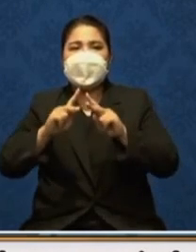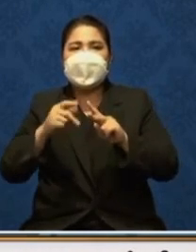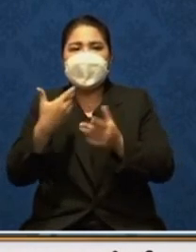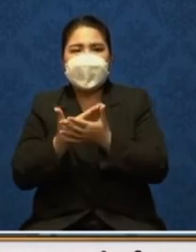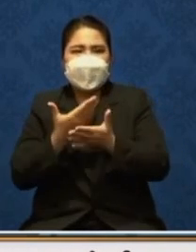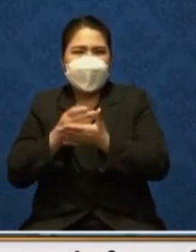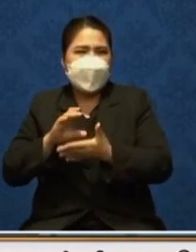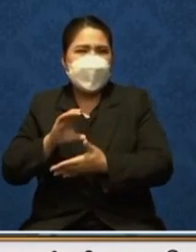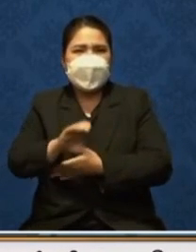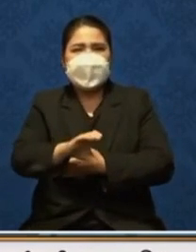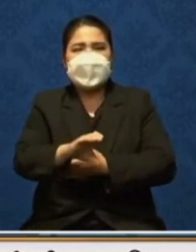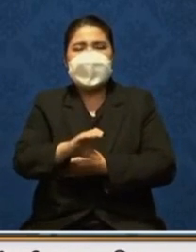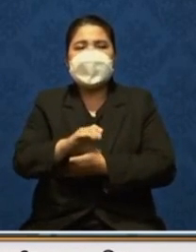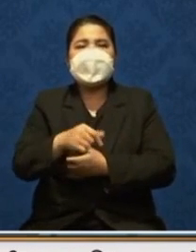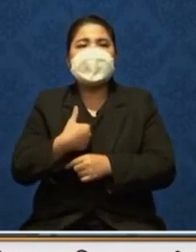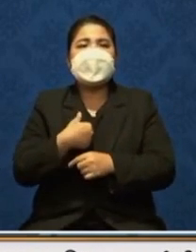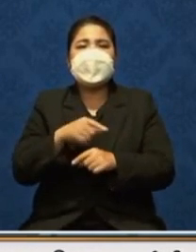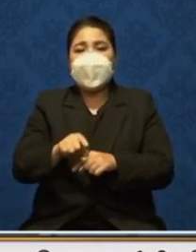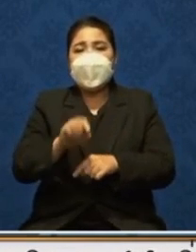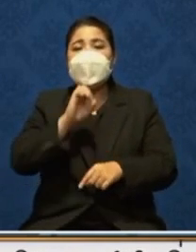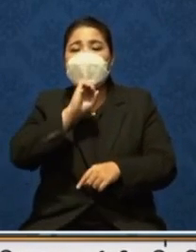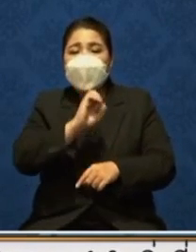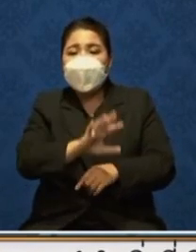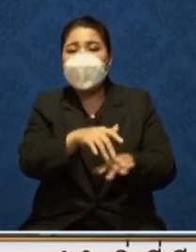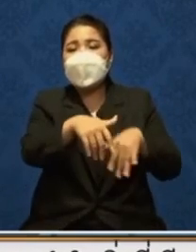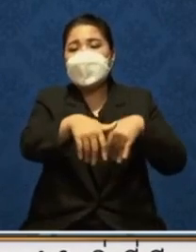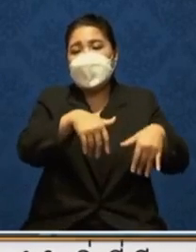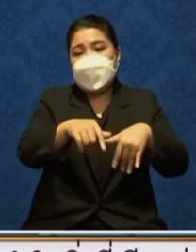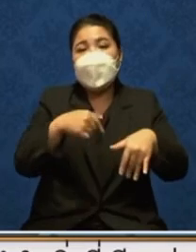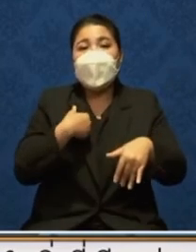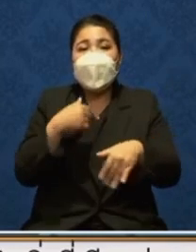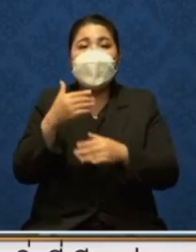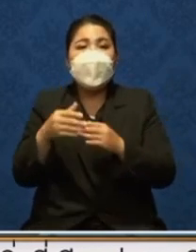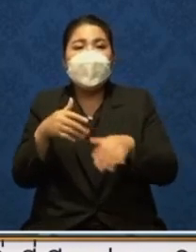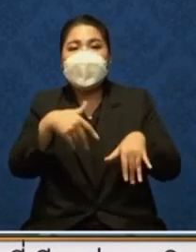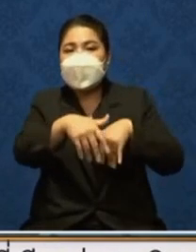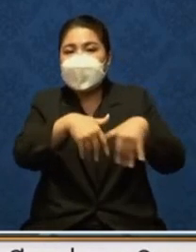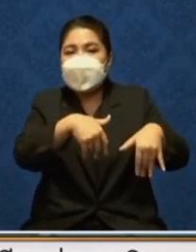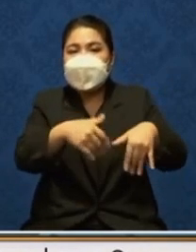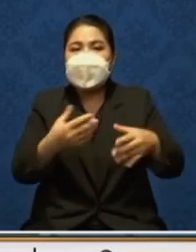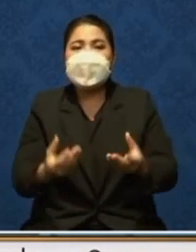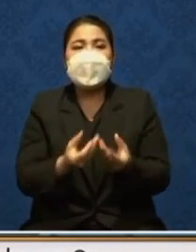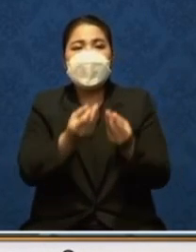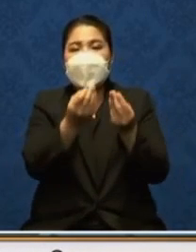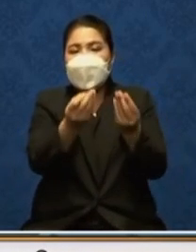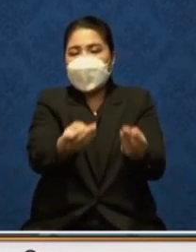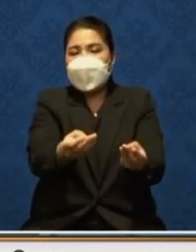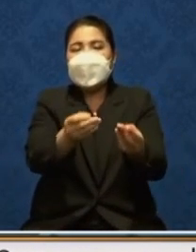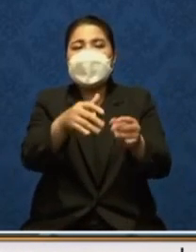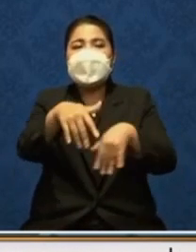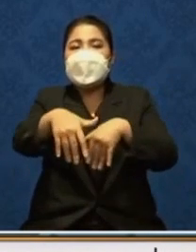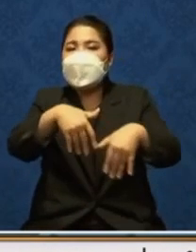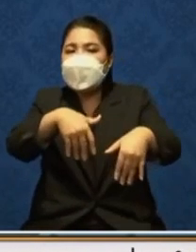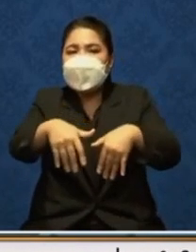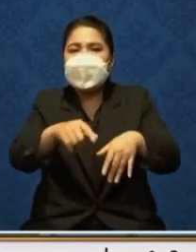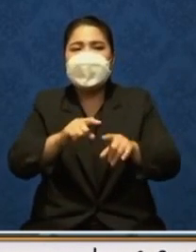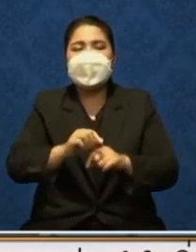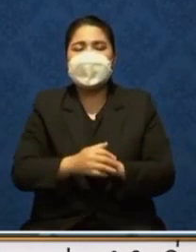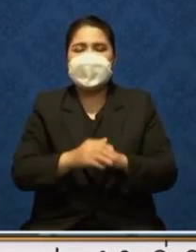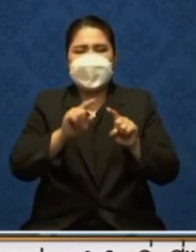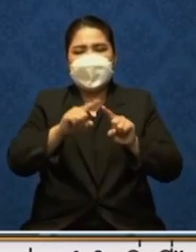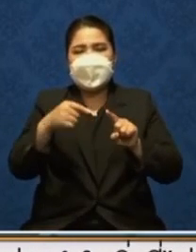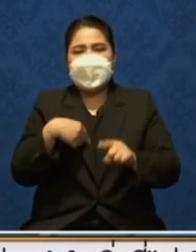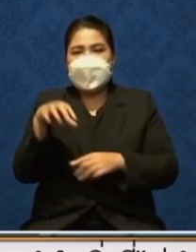ที่ Endeทำเป็อ้างกพระชาชนวานำความจะเรินมาให้คนใพื้นที่จรง ๆ มนกแค่การหลอกรงประชาชน